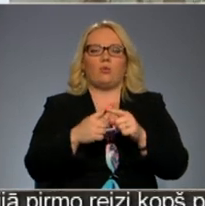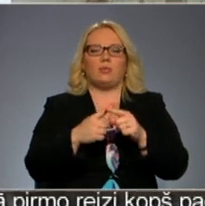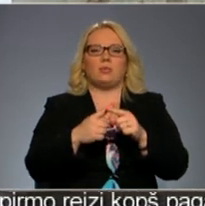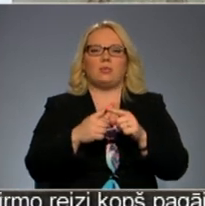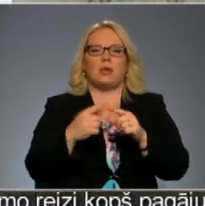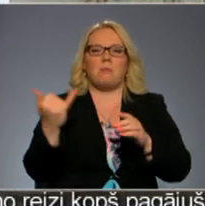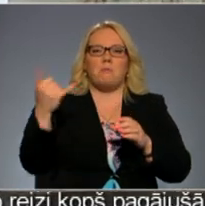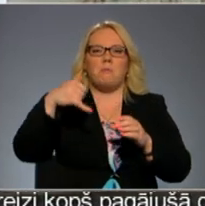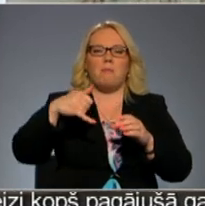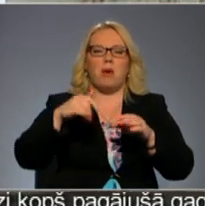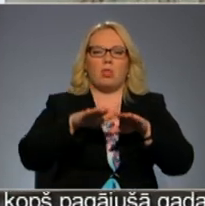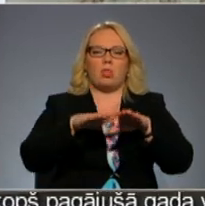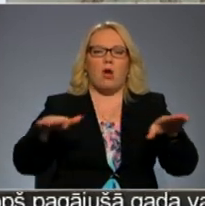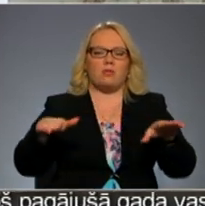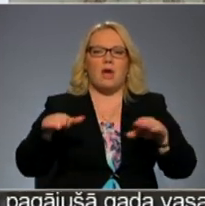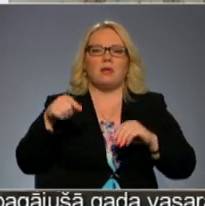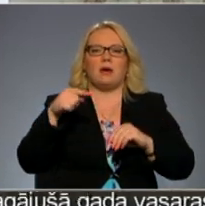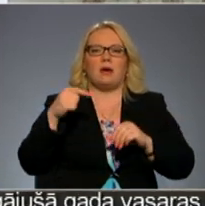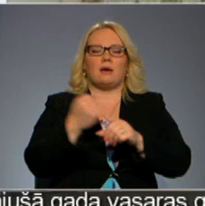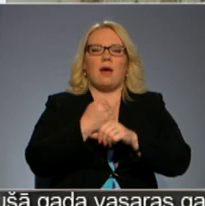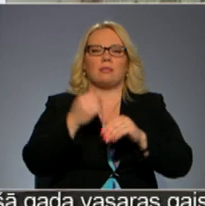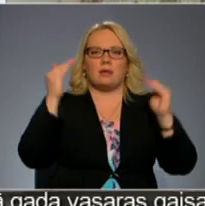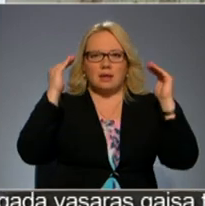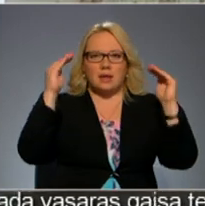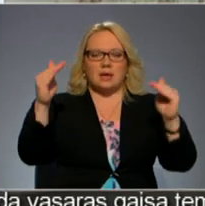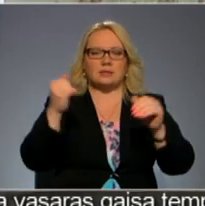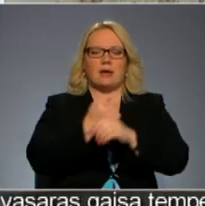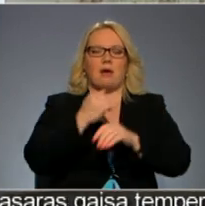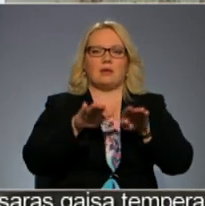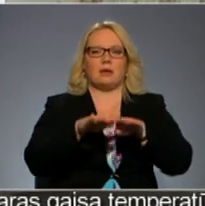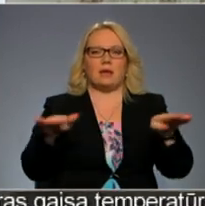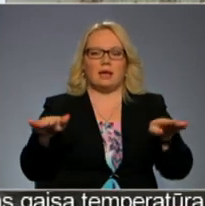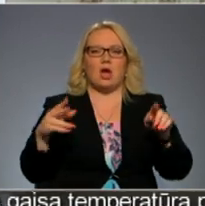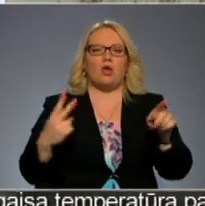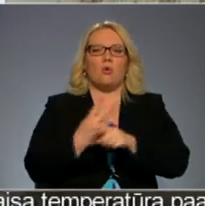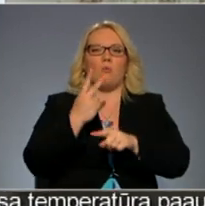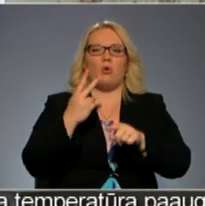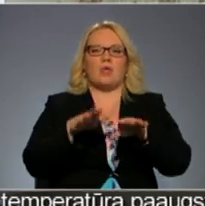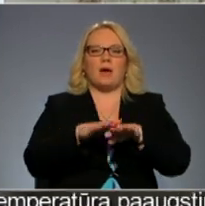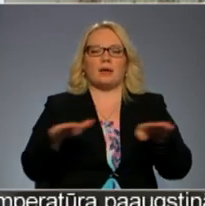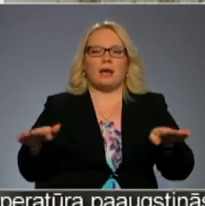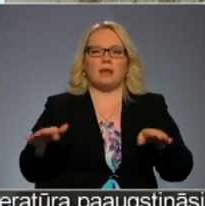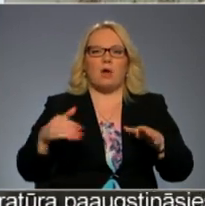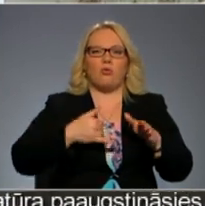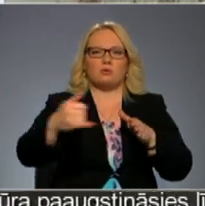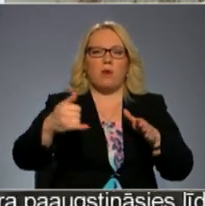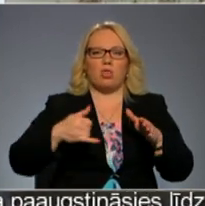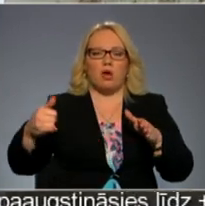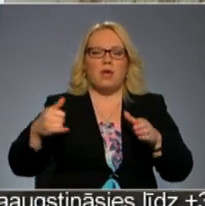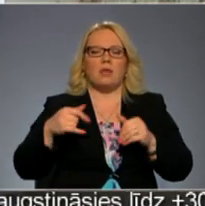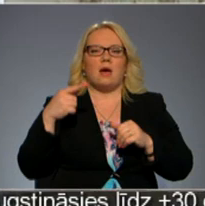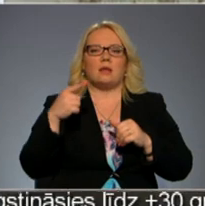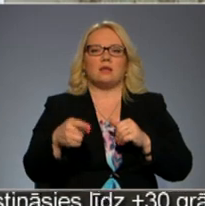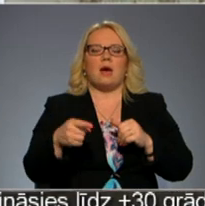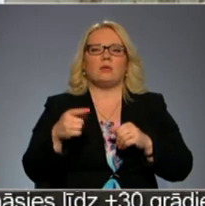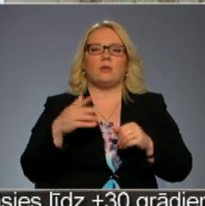betonēts ir praktiski gan griesti, gan grīda, dubultā grīda ir uzbetonēta.